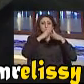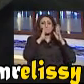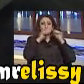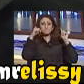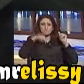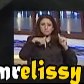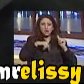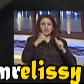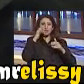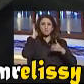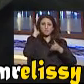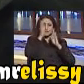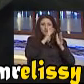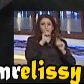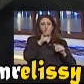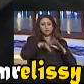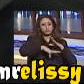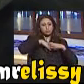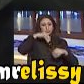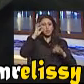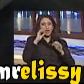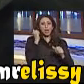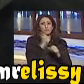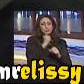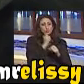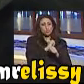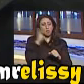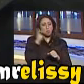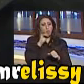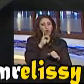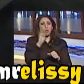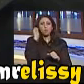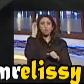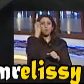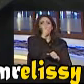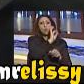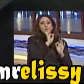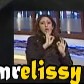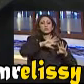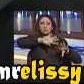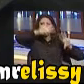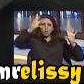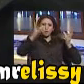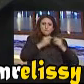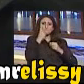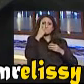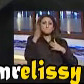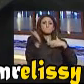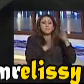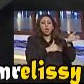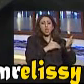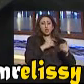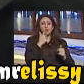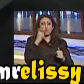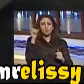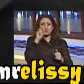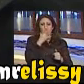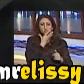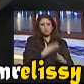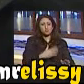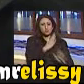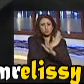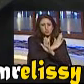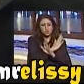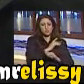تنمية، معركة إنتاج وعمل من يوم 23 يناير كحركة استباقية قبل ذكرى إحياء ثورة 25